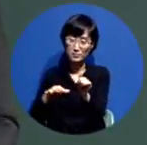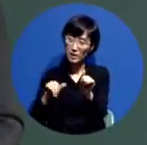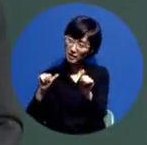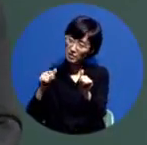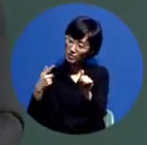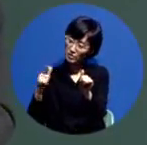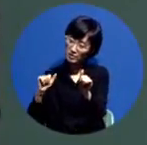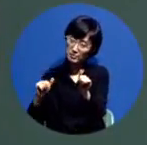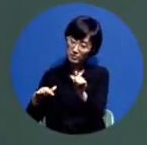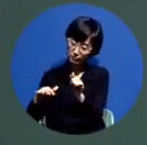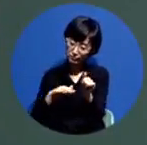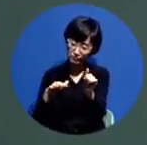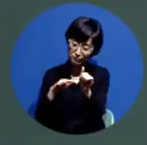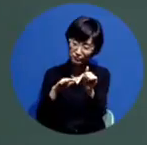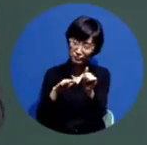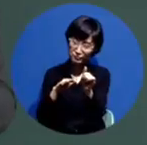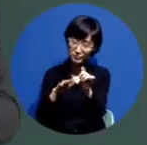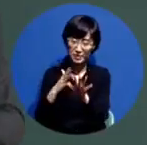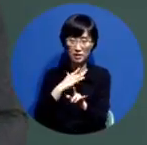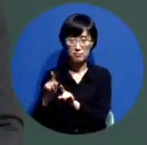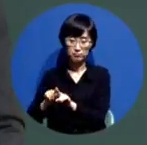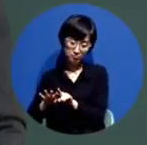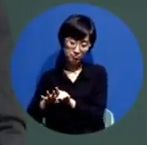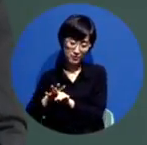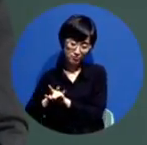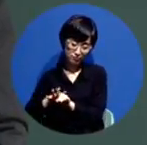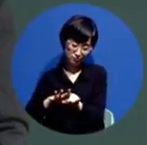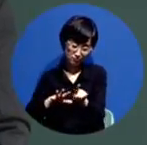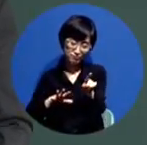명은 저보다 뒤에 올라갔습니다.